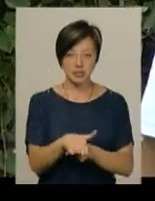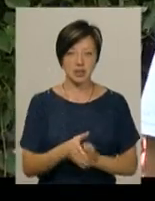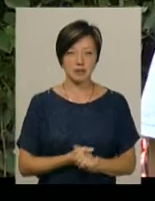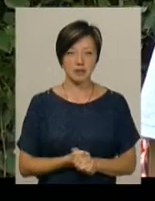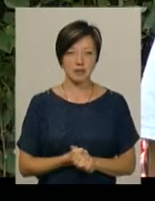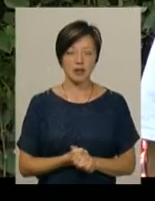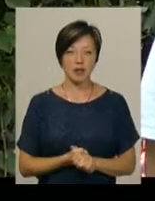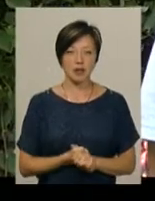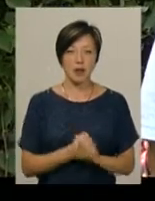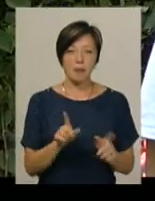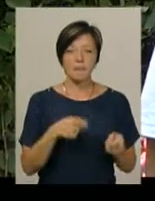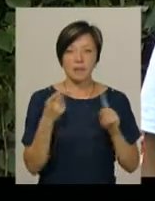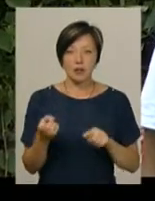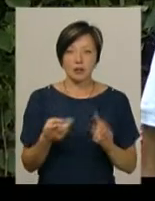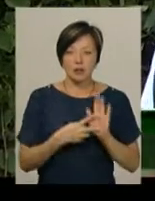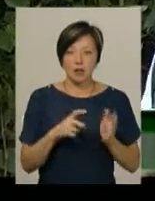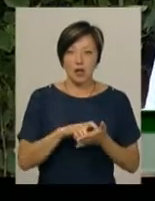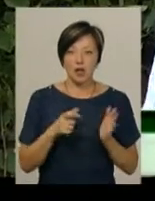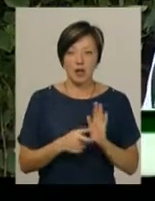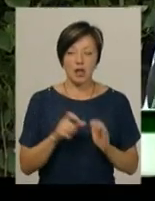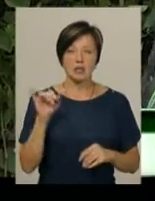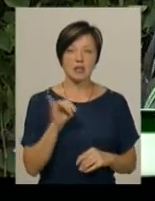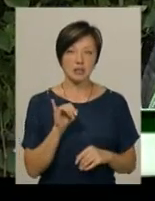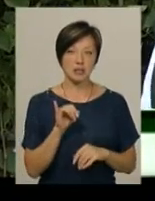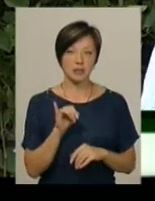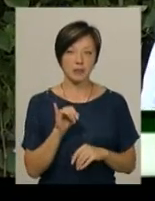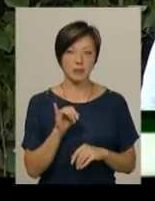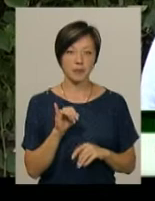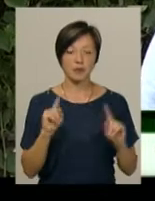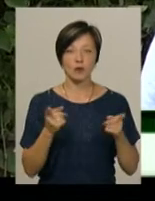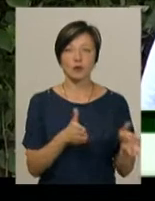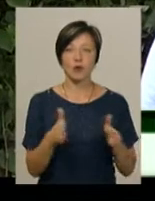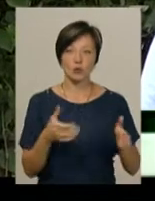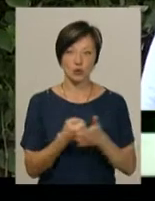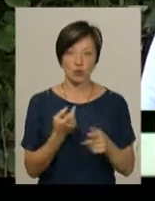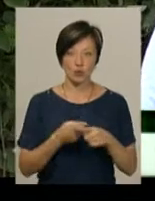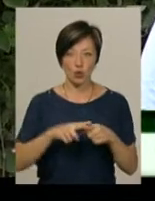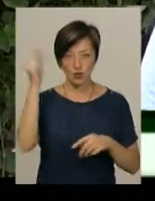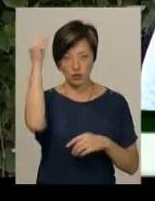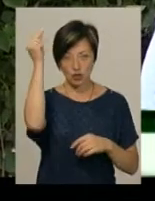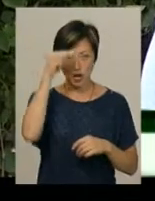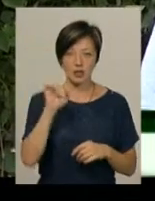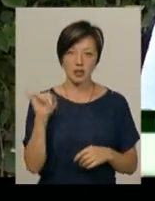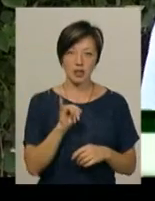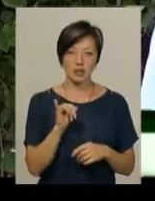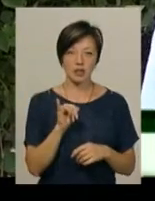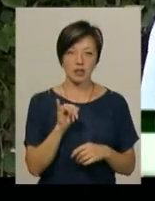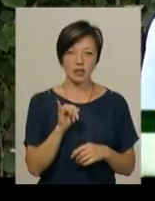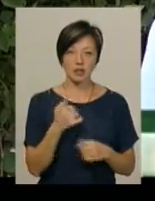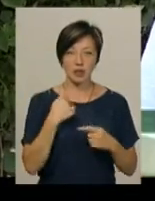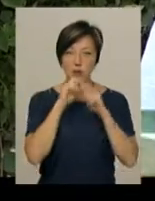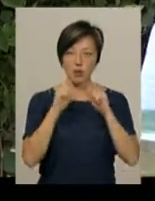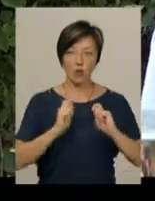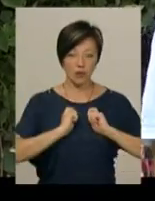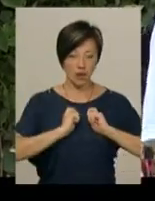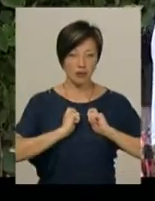Я йду в 7 клас і дуже готуюся до цього навчання. І от мені